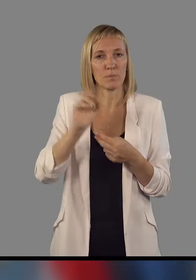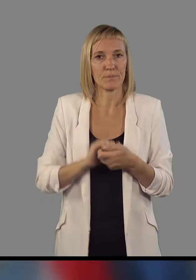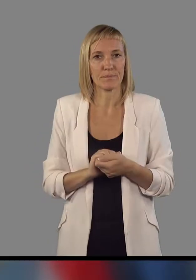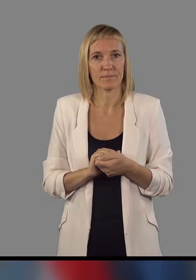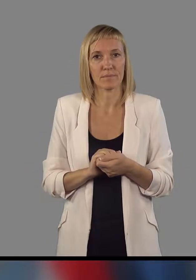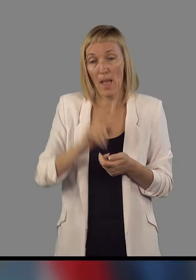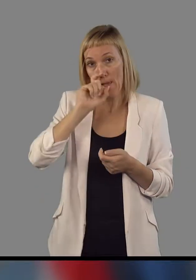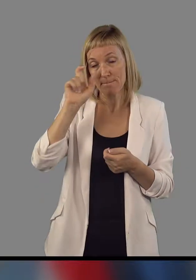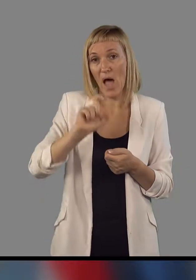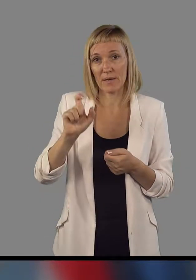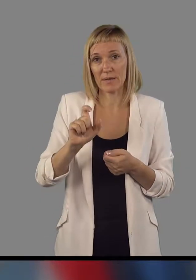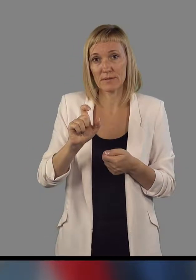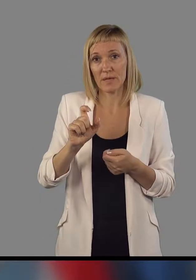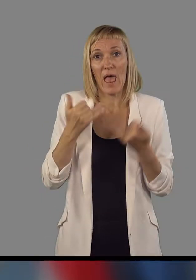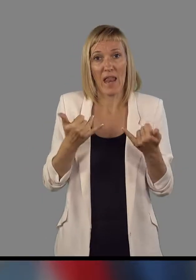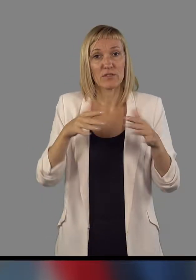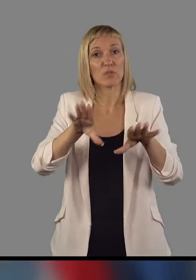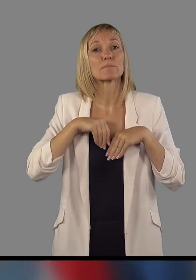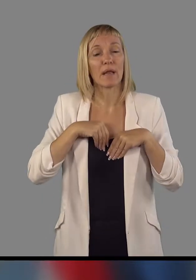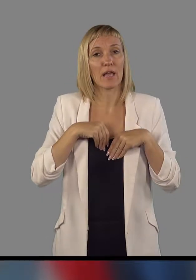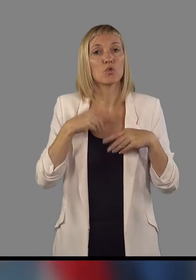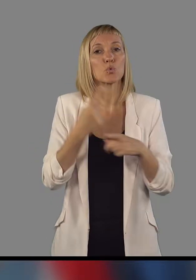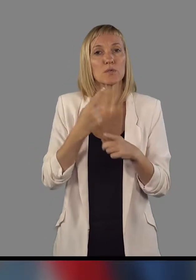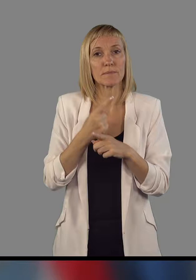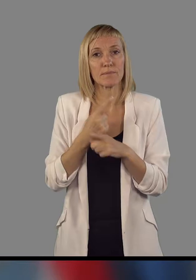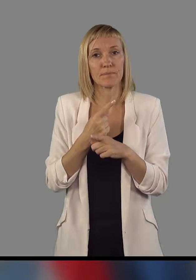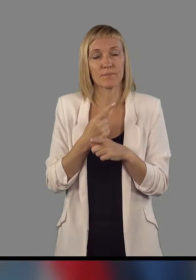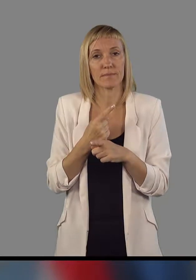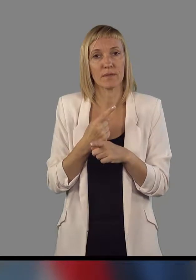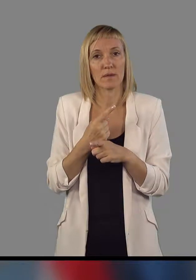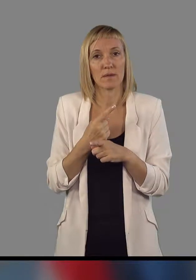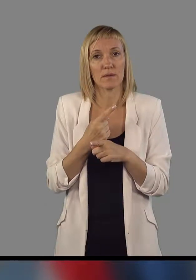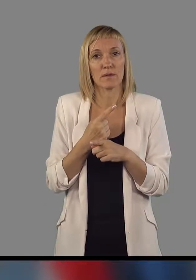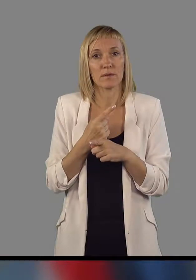Svetu Evropske unije. Marca letos je bila